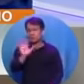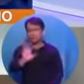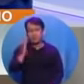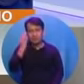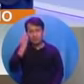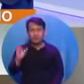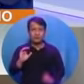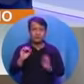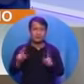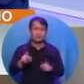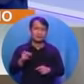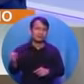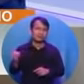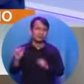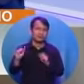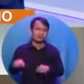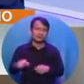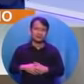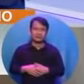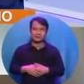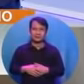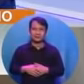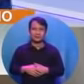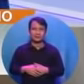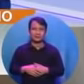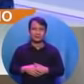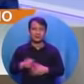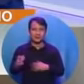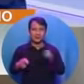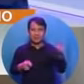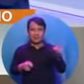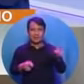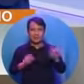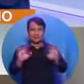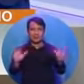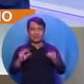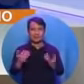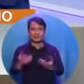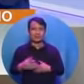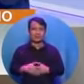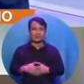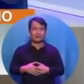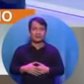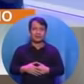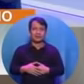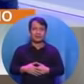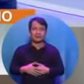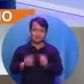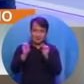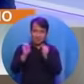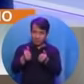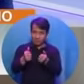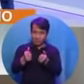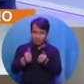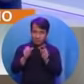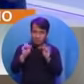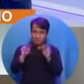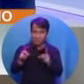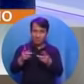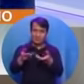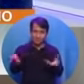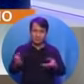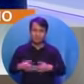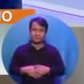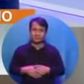kanya. Sila yung magtanim siguro po. Hindi, sir. Huwag kayong magtanim. Huwag ho kayong... Wala naman po, sir. Di kami magtatanim. Okay lang sa inyo. Yun lang yun.